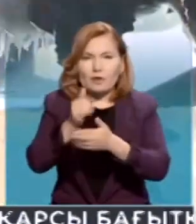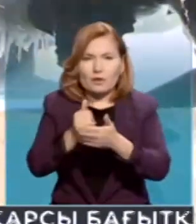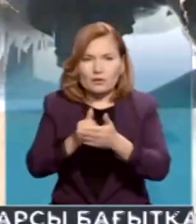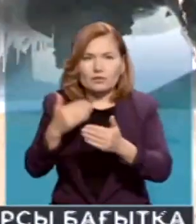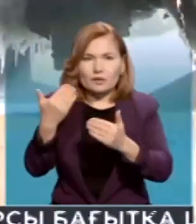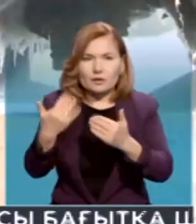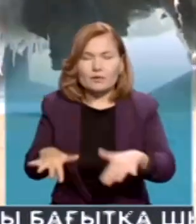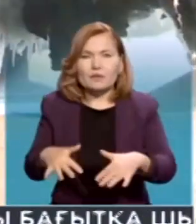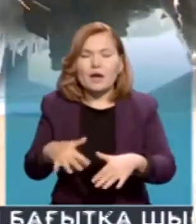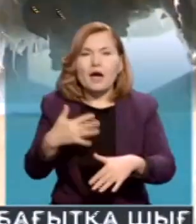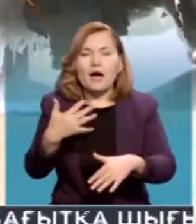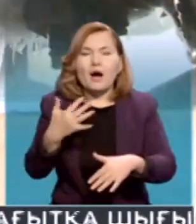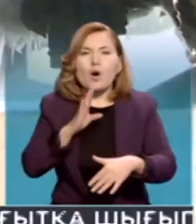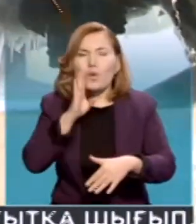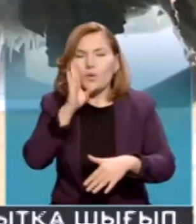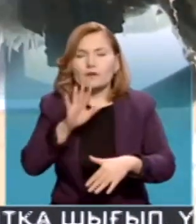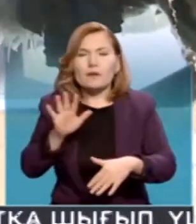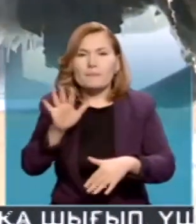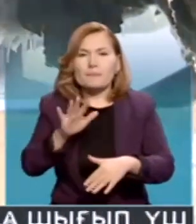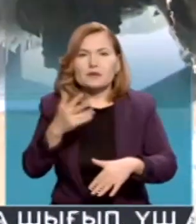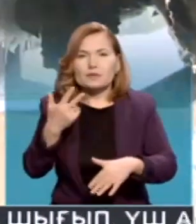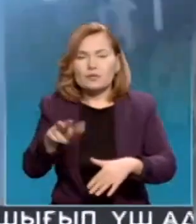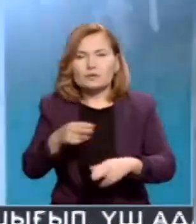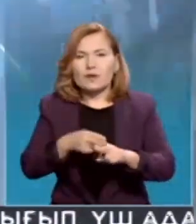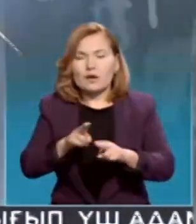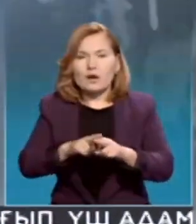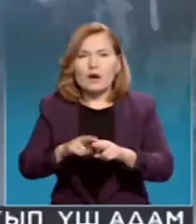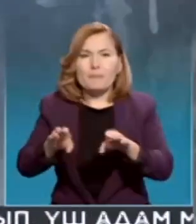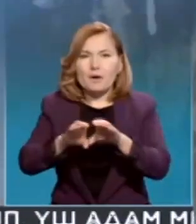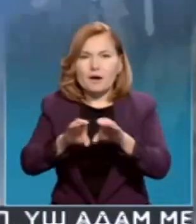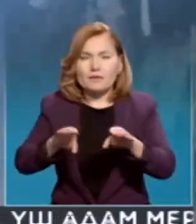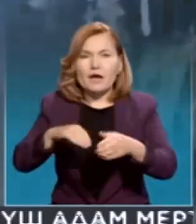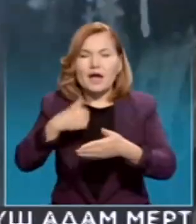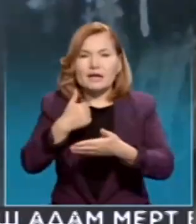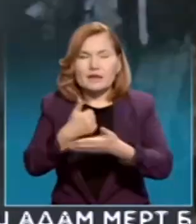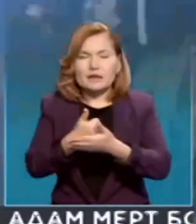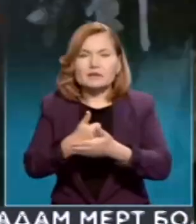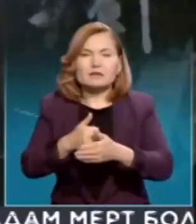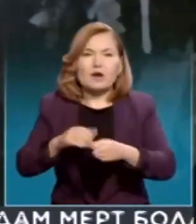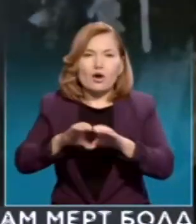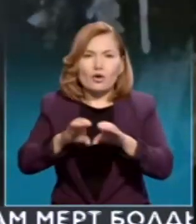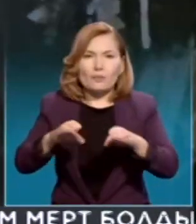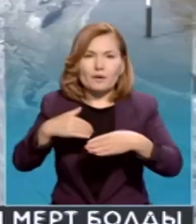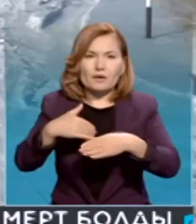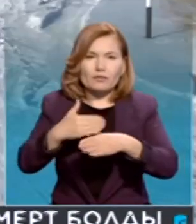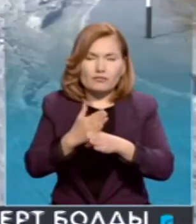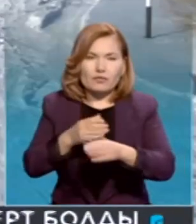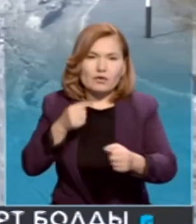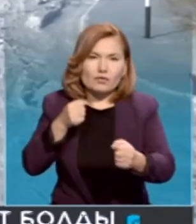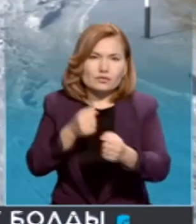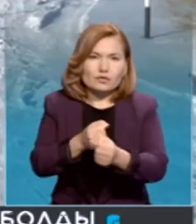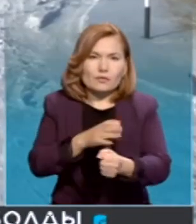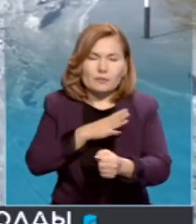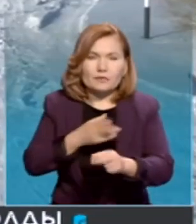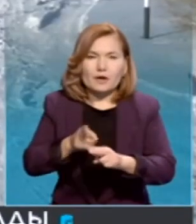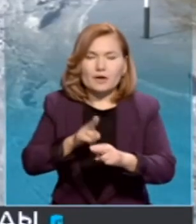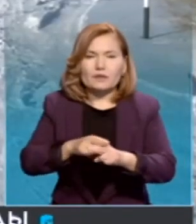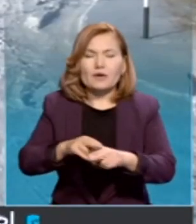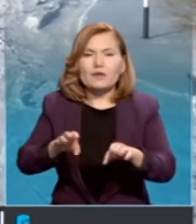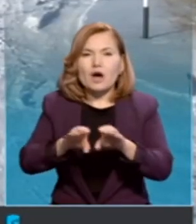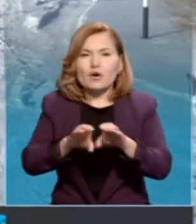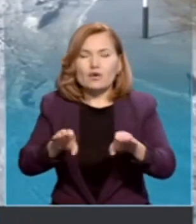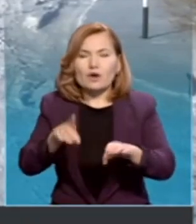5:30-да КамАЗ жүргізушісі диаметрі 1000 мм болатын негізгі құбырды соғып кеткен болатын. Салдарынан қаланың орталық бөлігіне